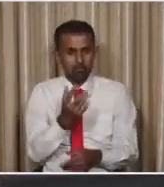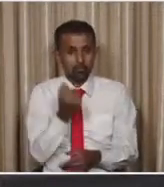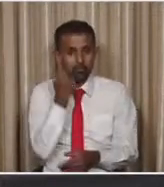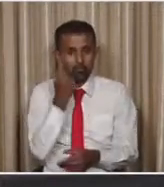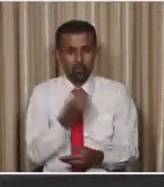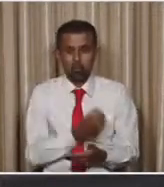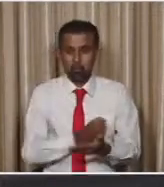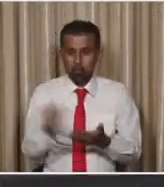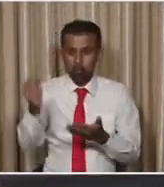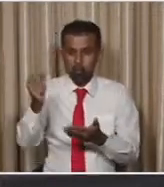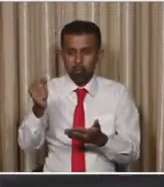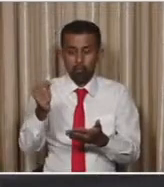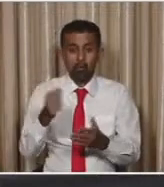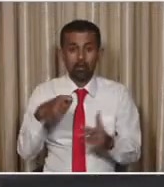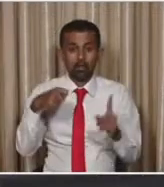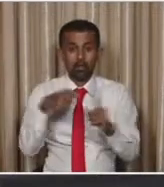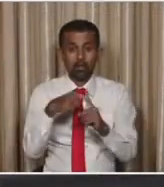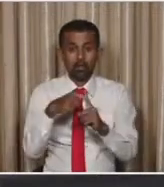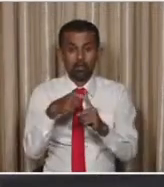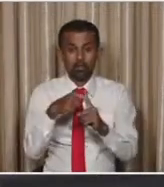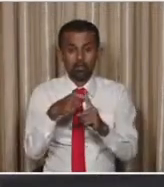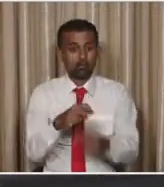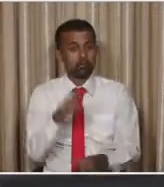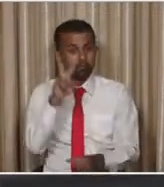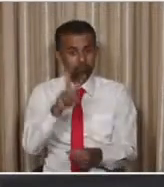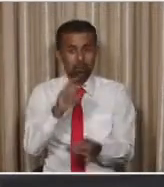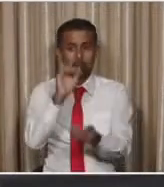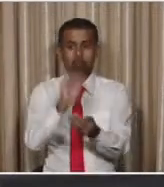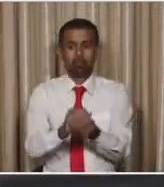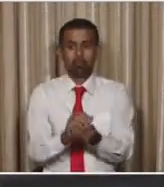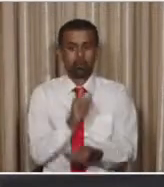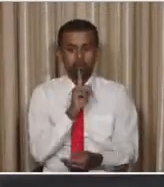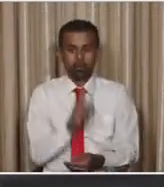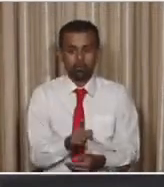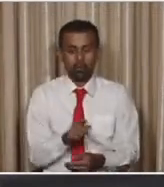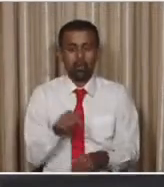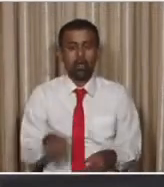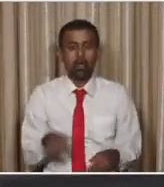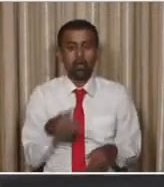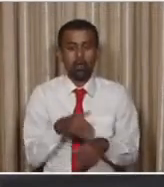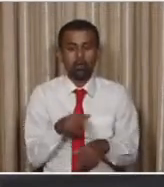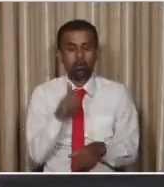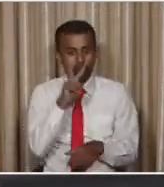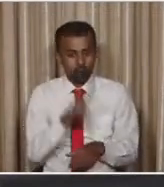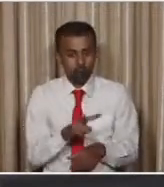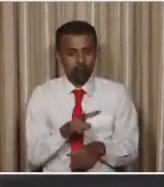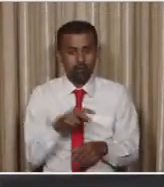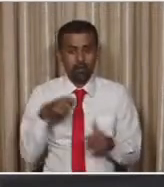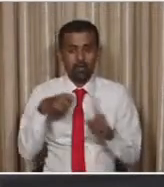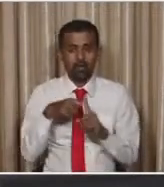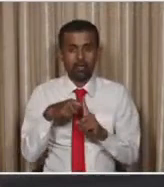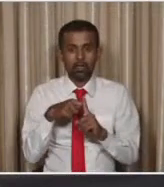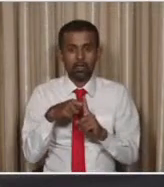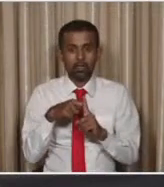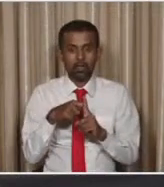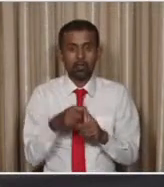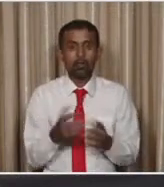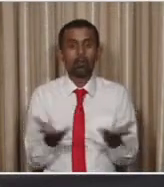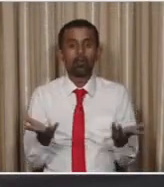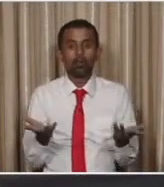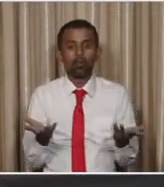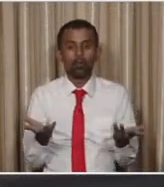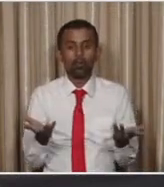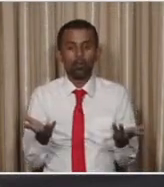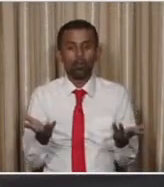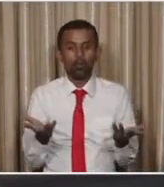යෝජනාව පරාජය කරලා කෙහෙලිය රමුක්වැල්ල ගැන විශ්වාසයක් තියෙනවා කුවා. අද ඒ විශ්වාසය තියපු කෙහෙලිය රමුක්වැල්ල ඉන්නේ කොතනද කියන